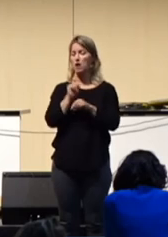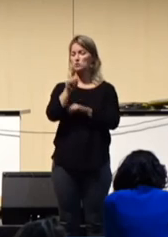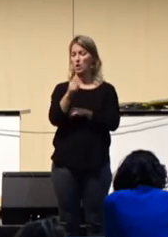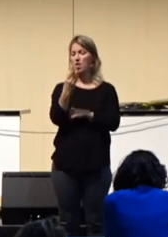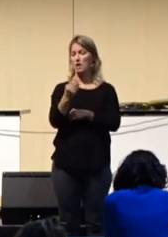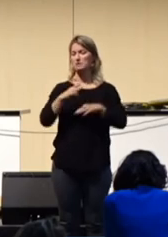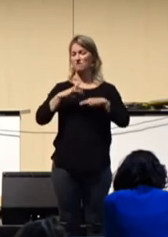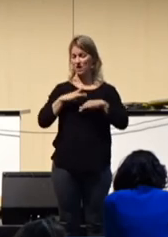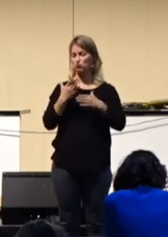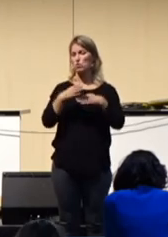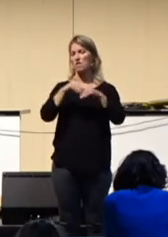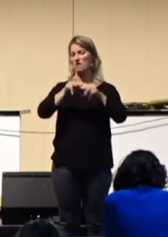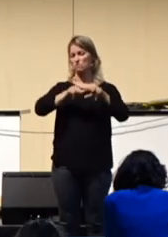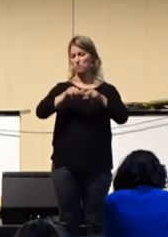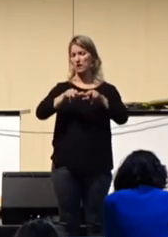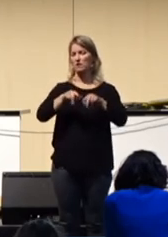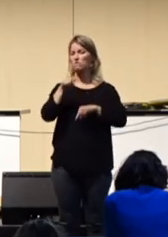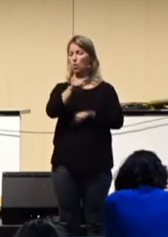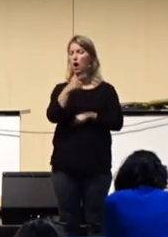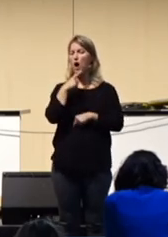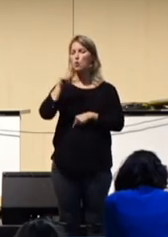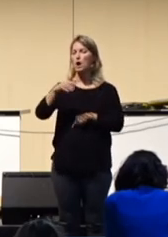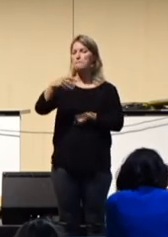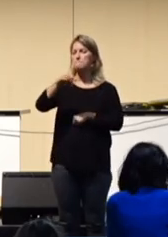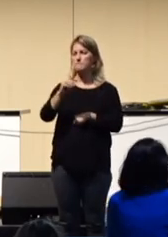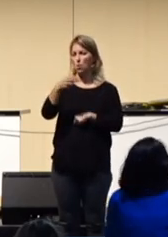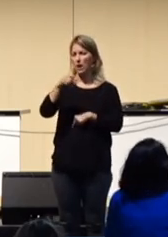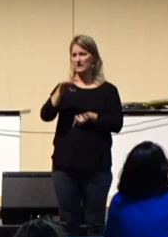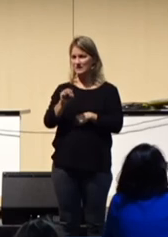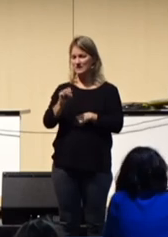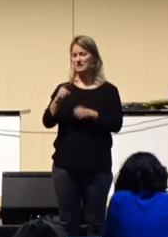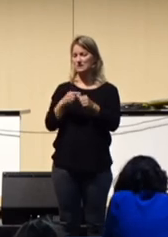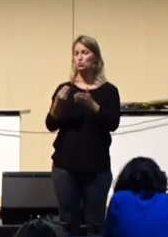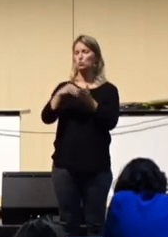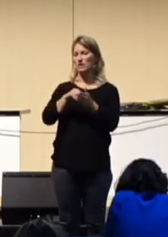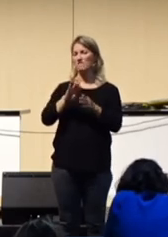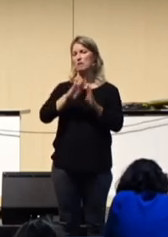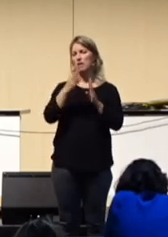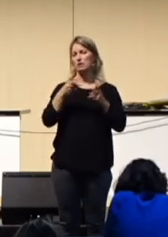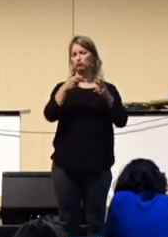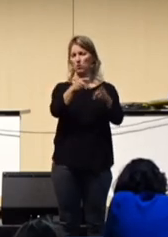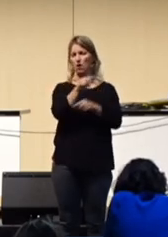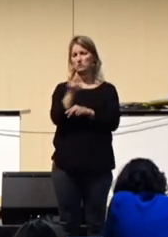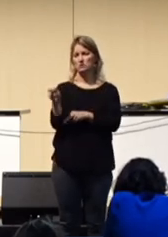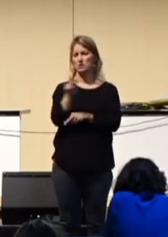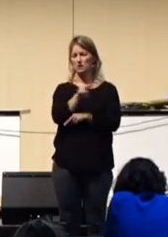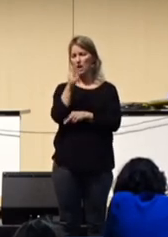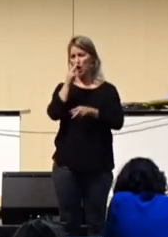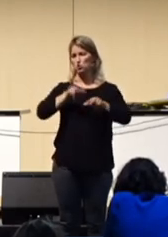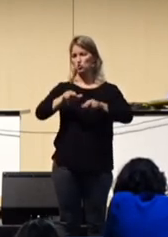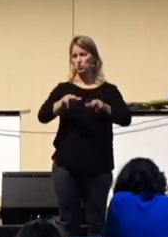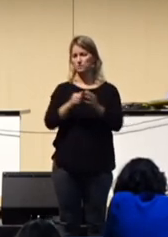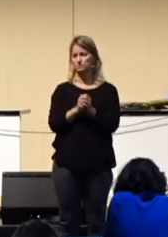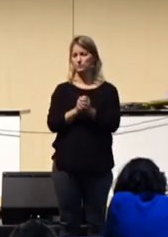vorbereitet, was das Schwimmen angeht, in der Schwimmhalle Prohlis und wieder in der Schwimmhalle Freiberger Straße. Und was den